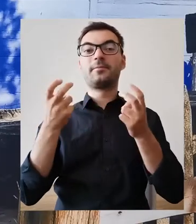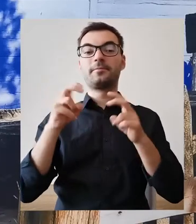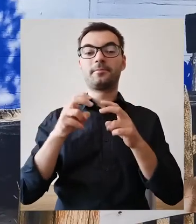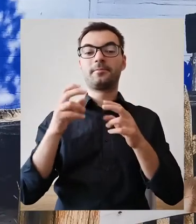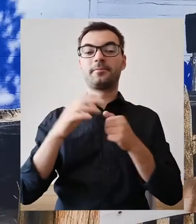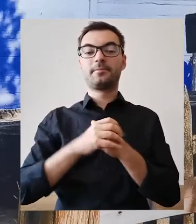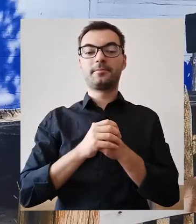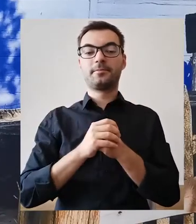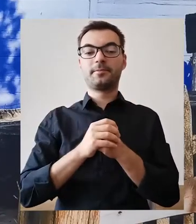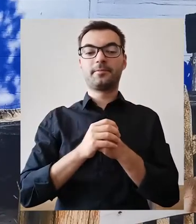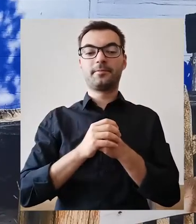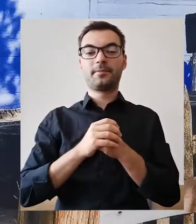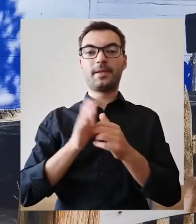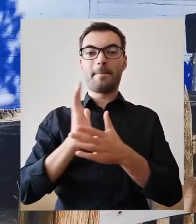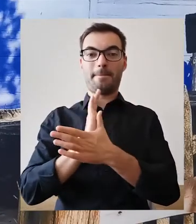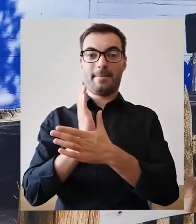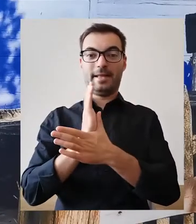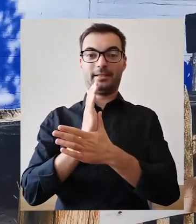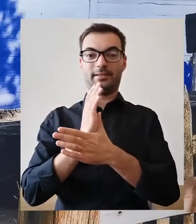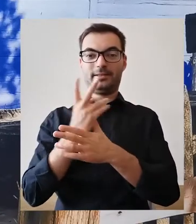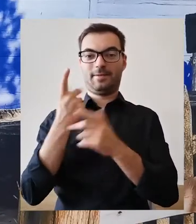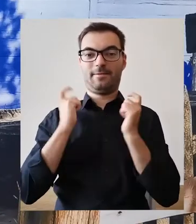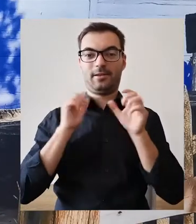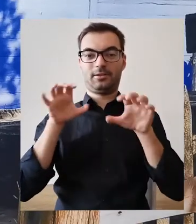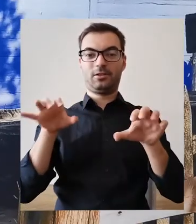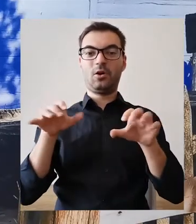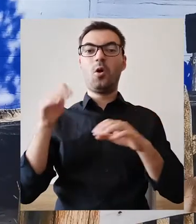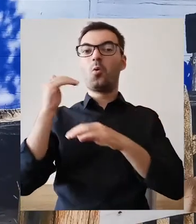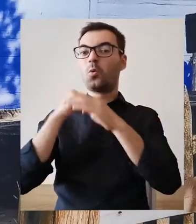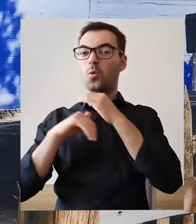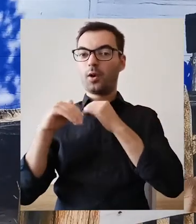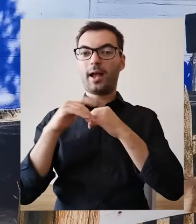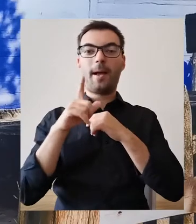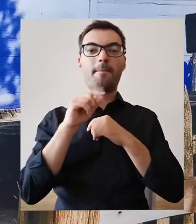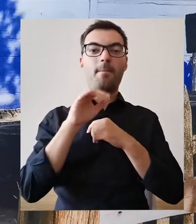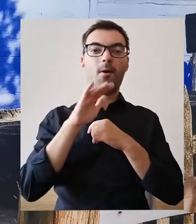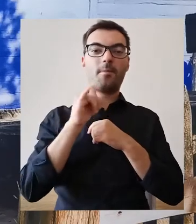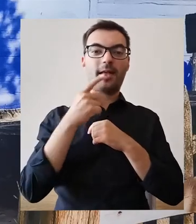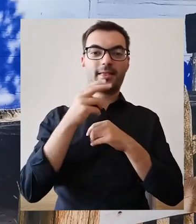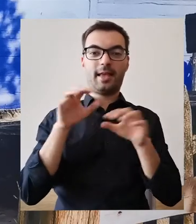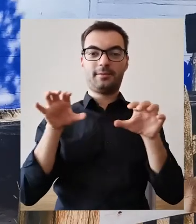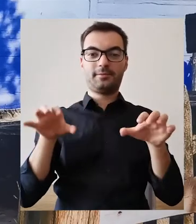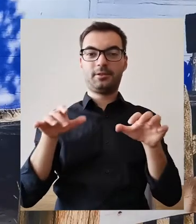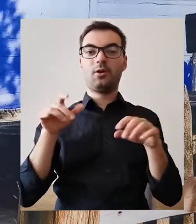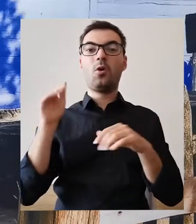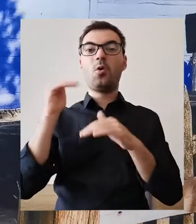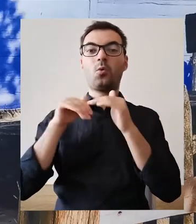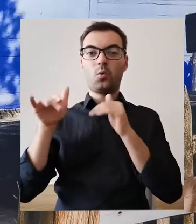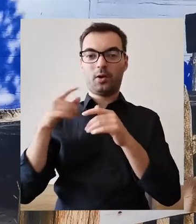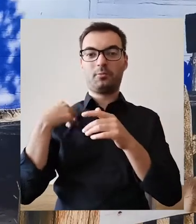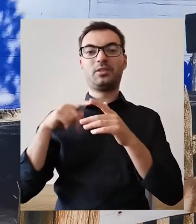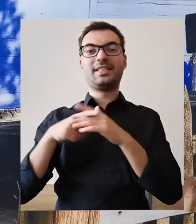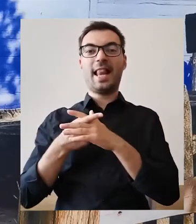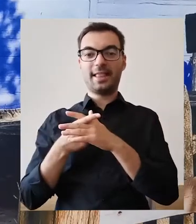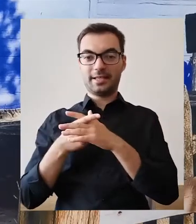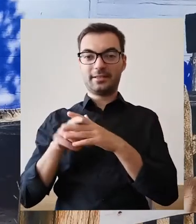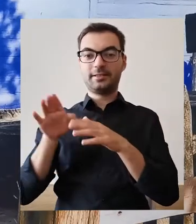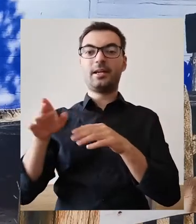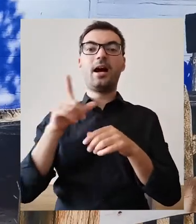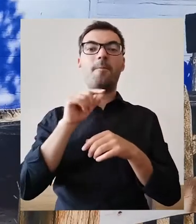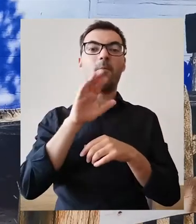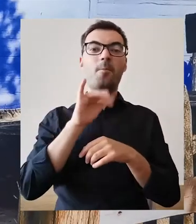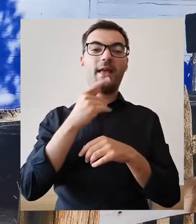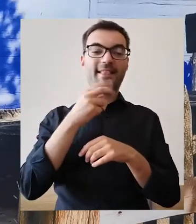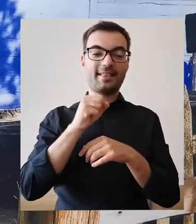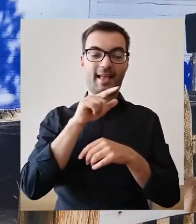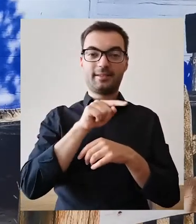między tymi trzema wiązkami górą i pobiegną bo jak wzgórze była komora celna w pobiednej